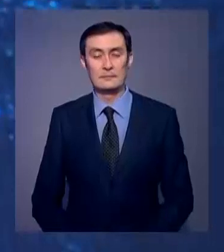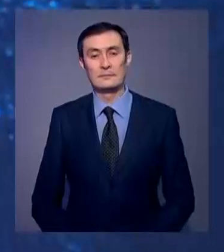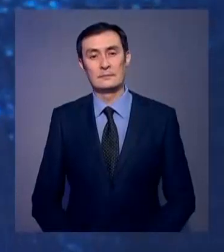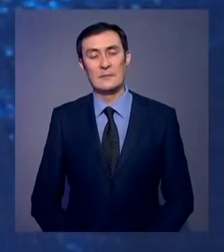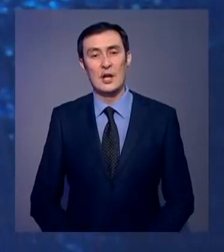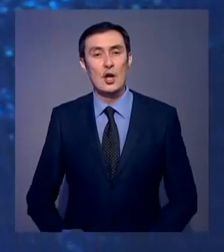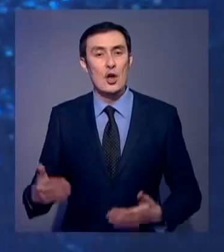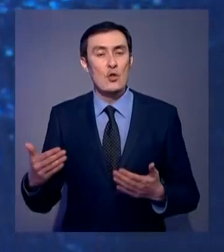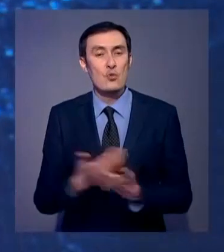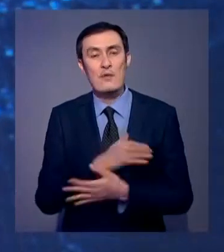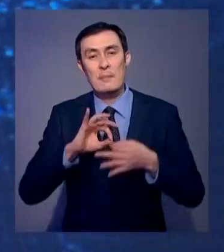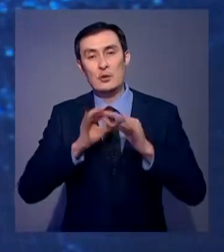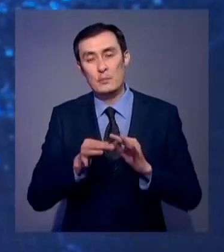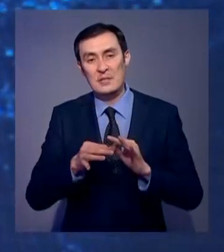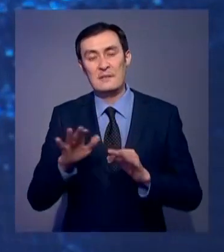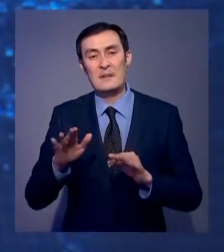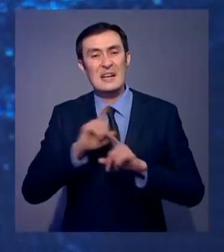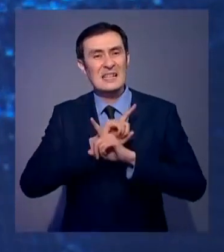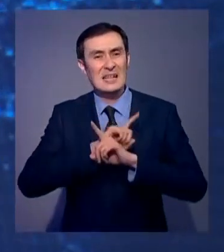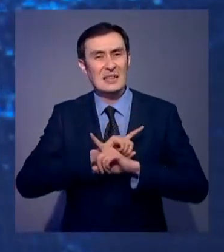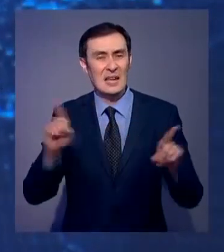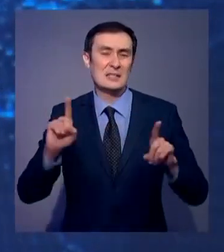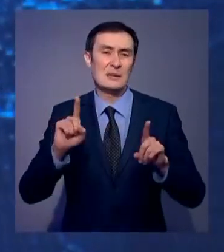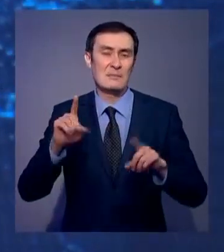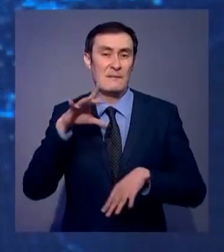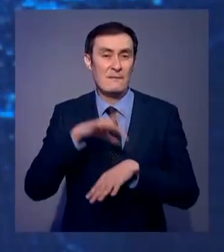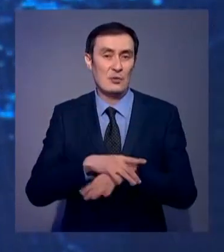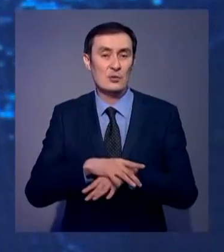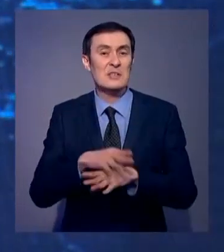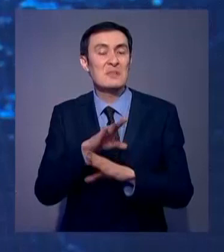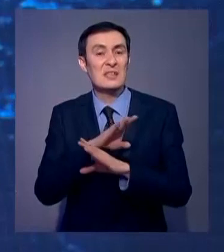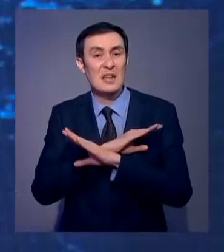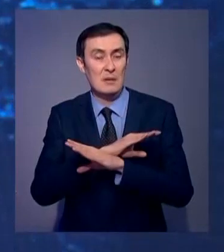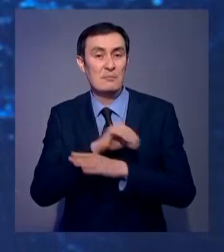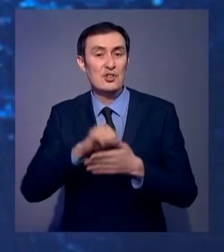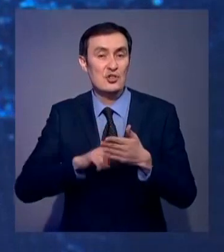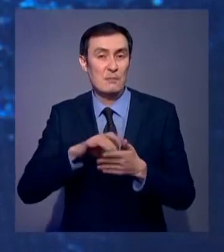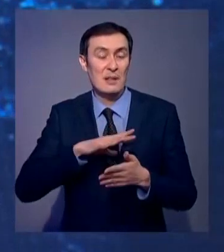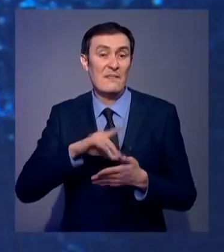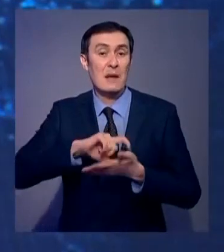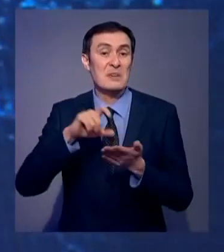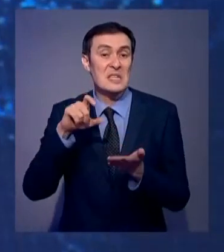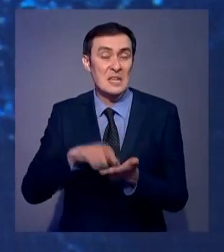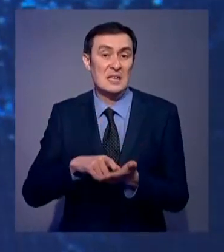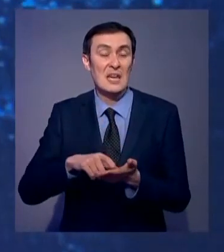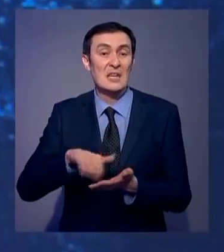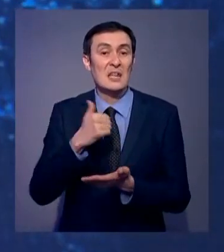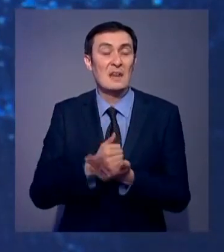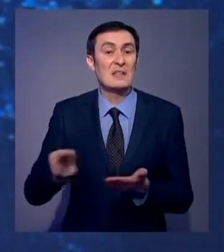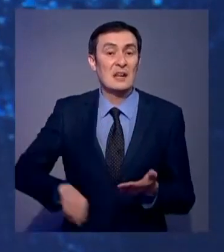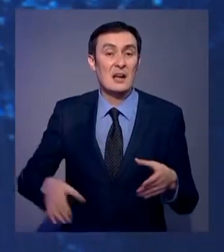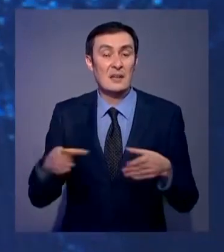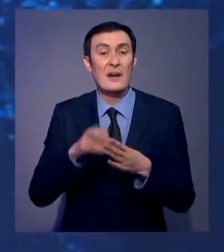новые подробности появились в резонансном деле по факту инцидента со смертельным исходом произошедшего в кабинете гендиректор корпорации